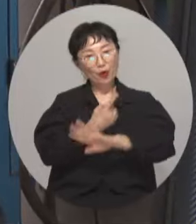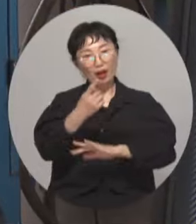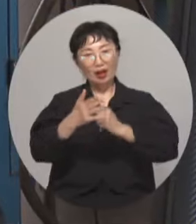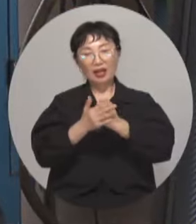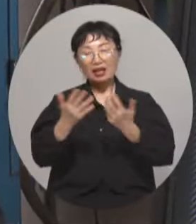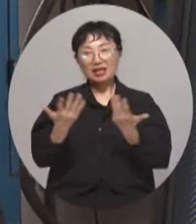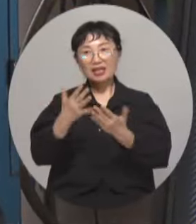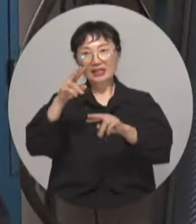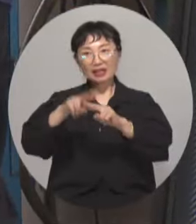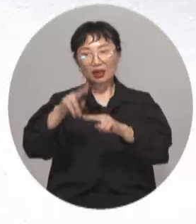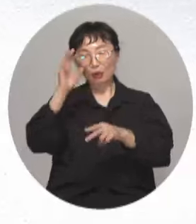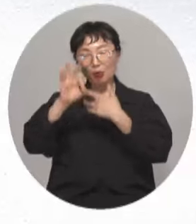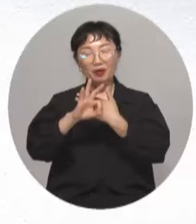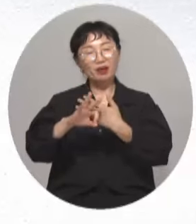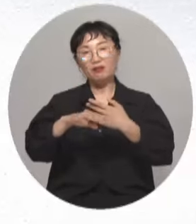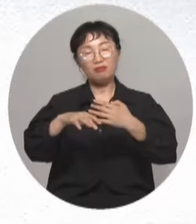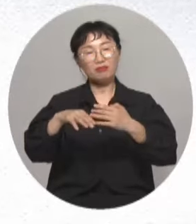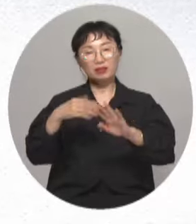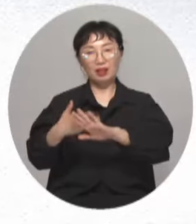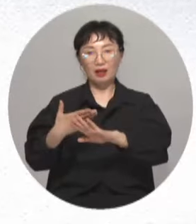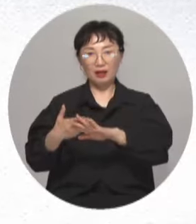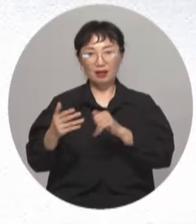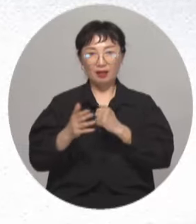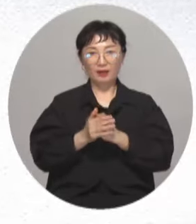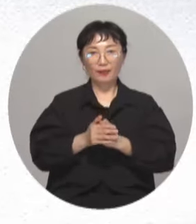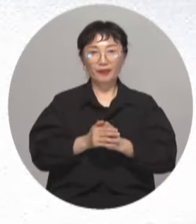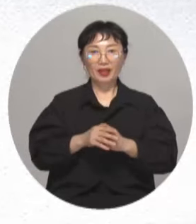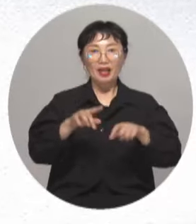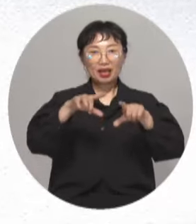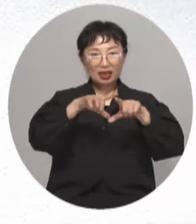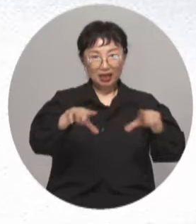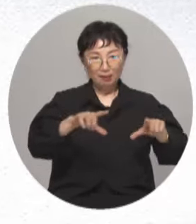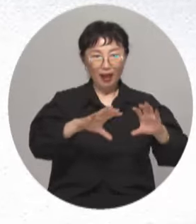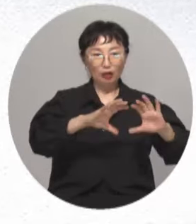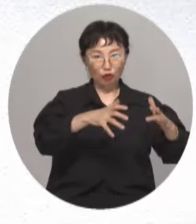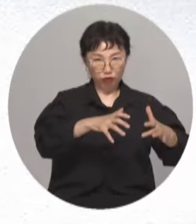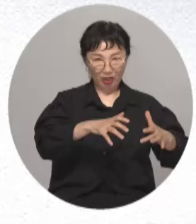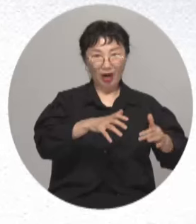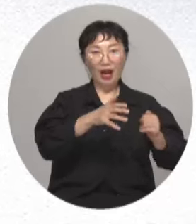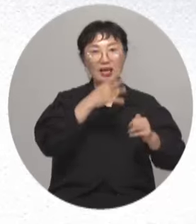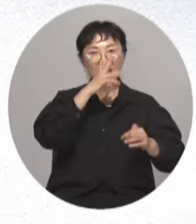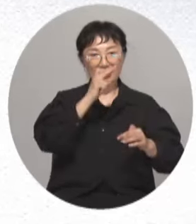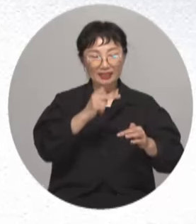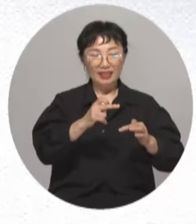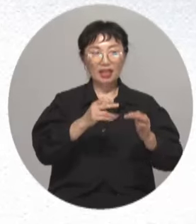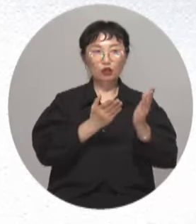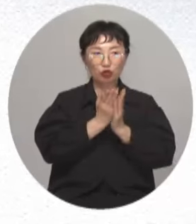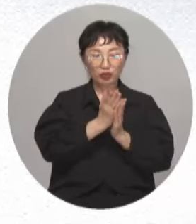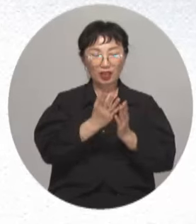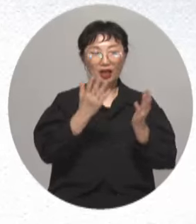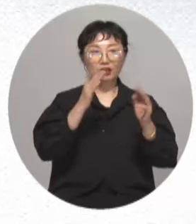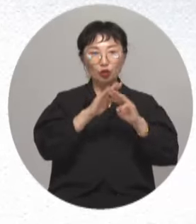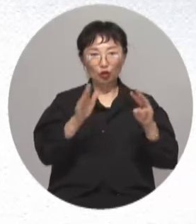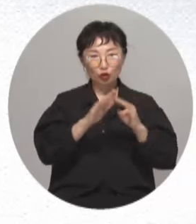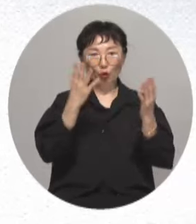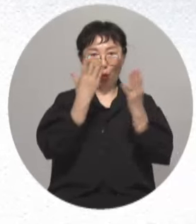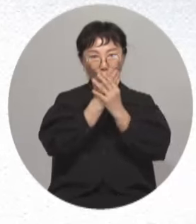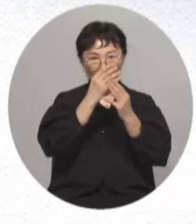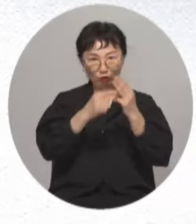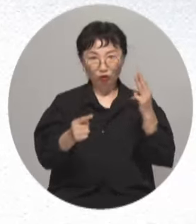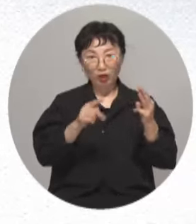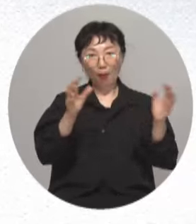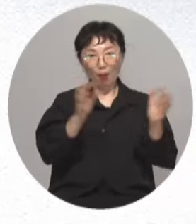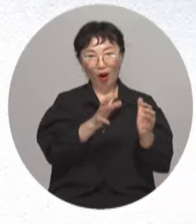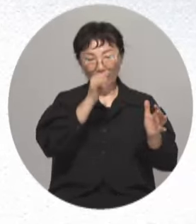일자리 사정이 다릅니다 국가 산업 단지와 일반 산업 단지는 군산과 익산 전주 완주에 몰려 있습니다